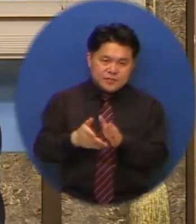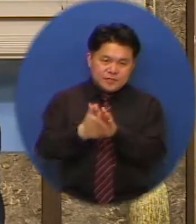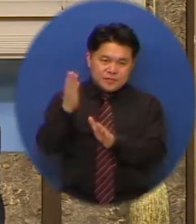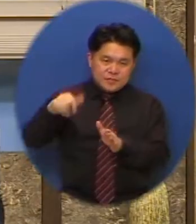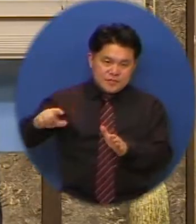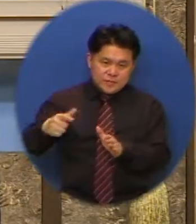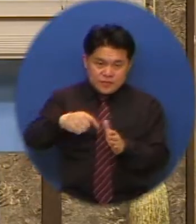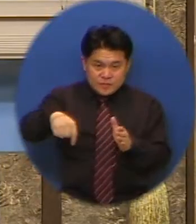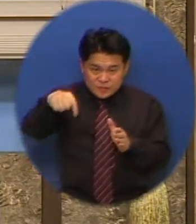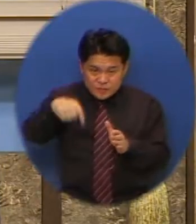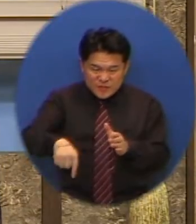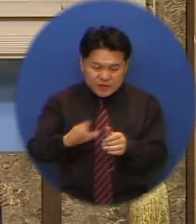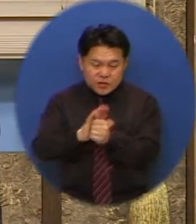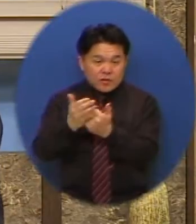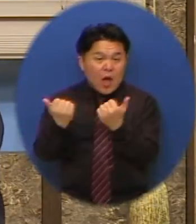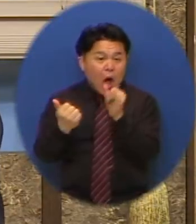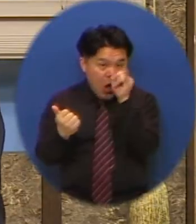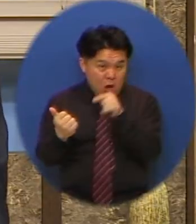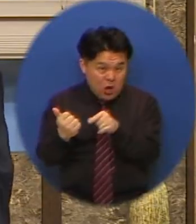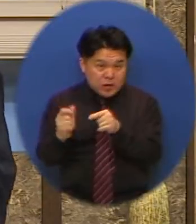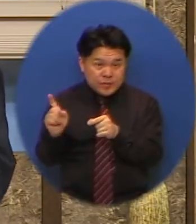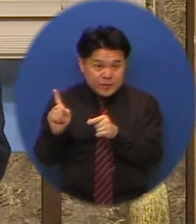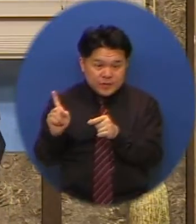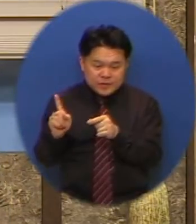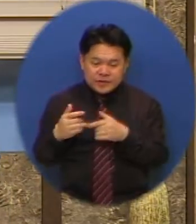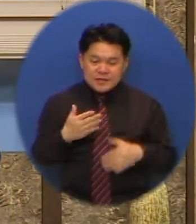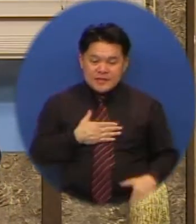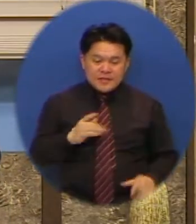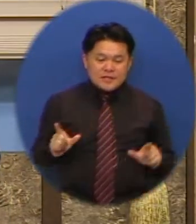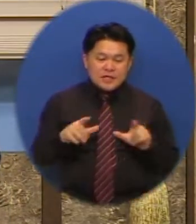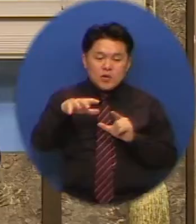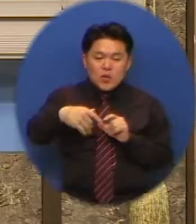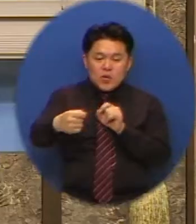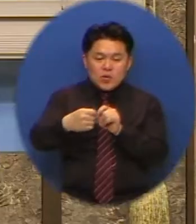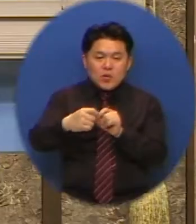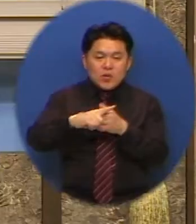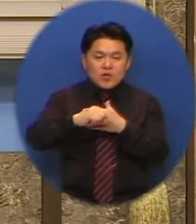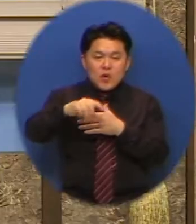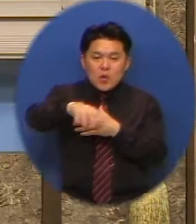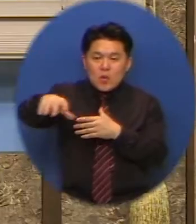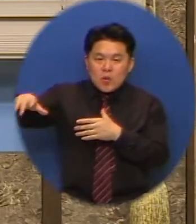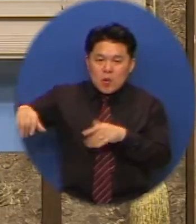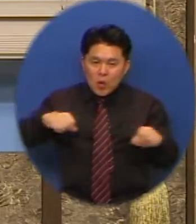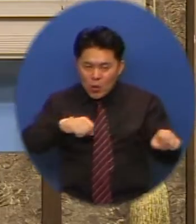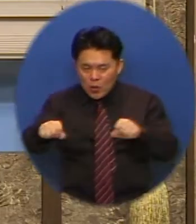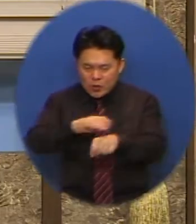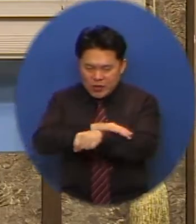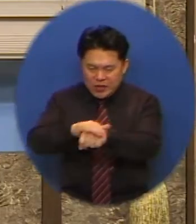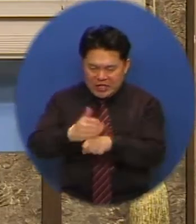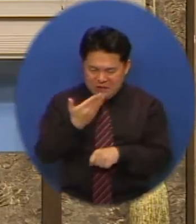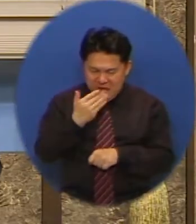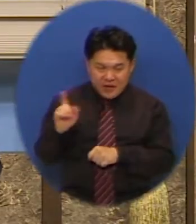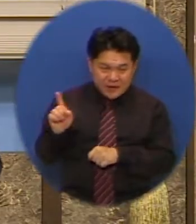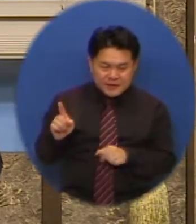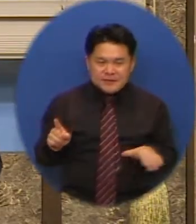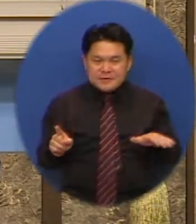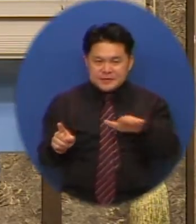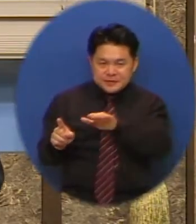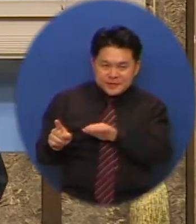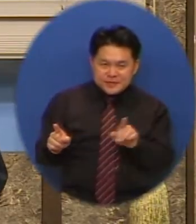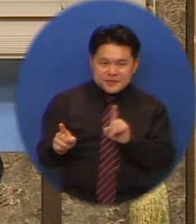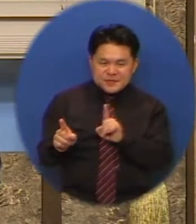군에도 사회복지협의회가 있거든요. 예. 그래서 이분들이 자기 해당 지역에서 그러한 역할을 제대로 할 수 있도록 저희가